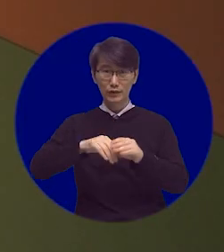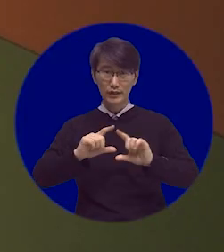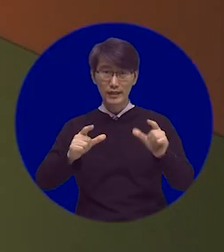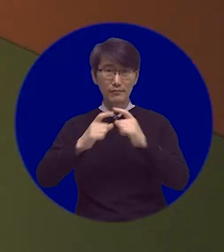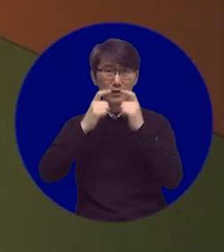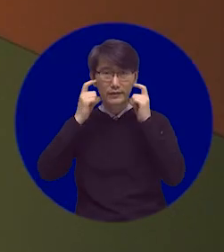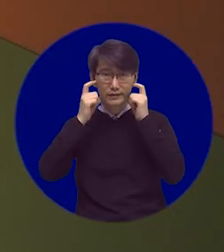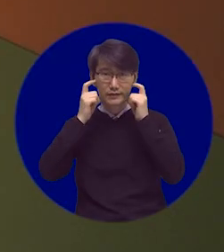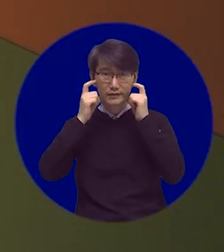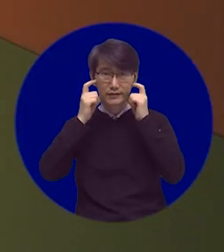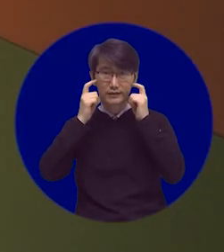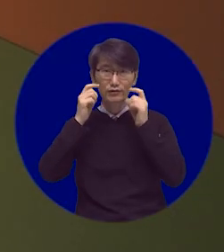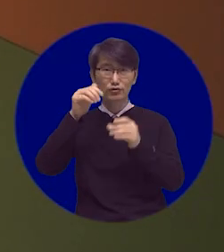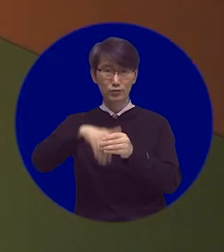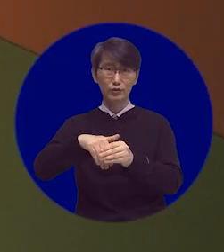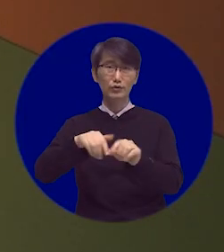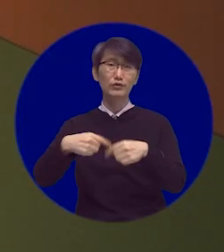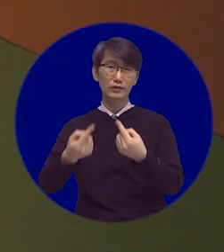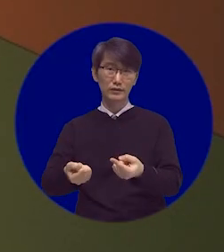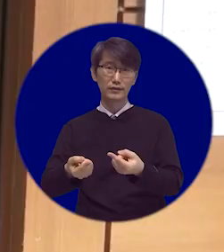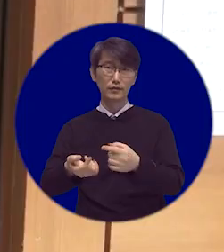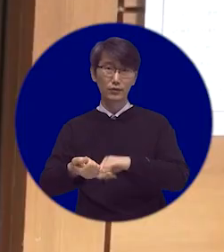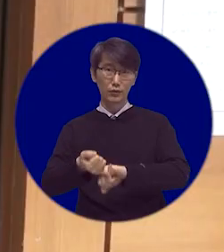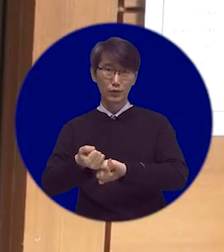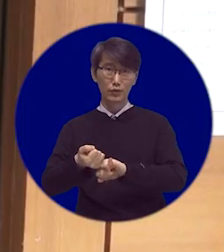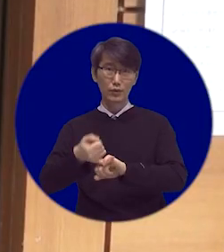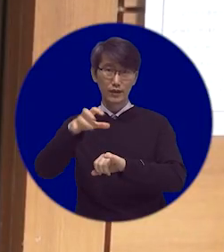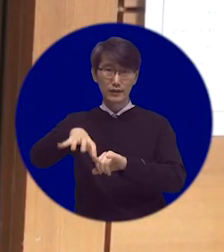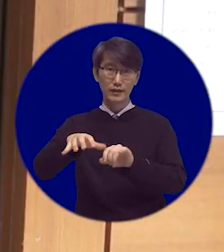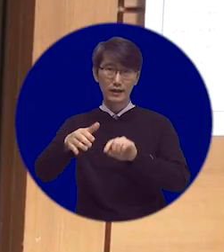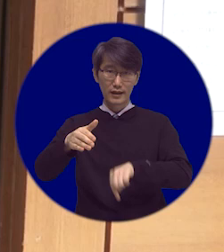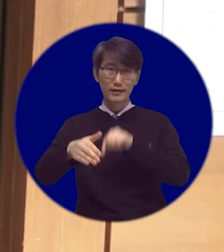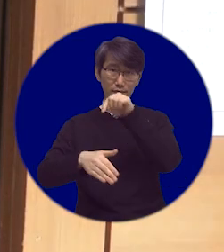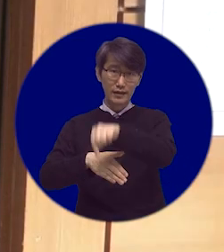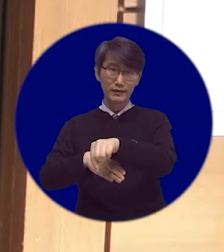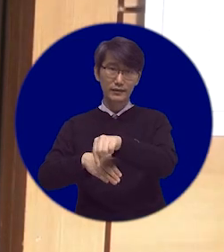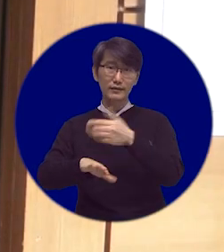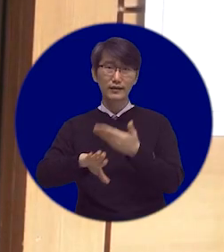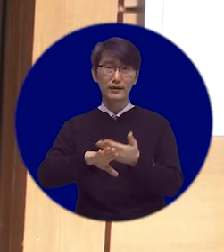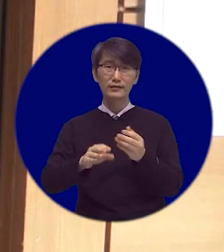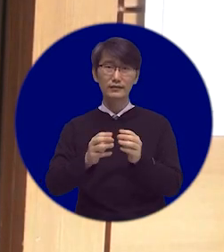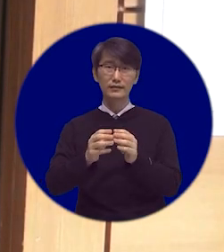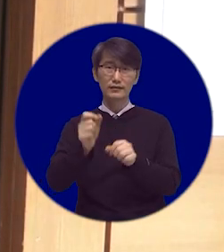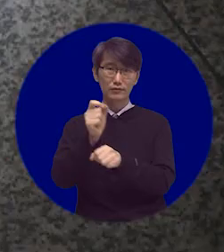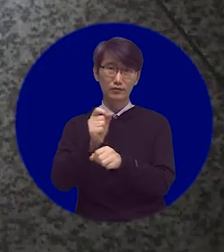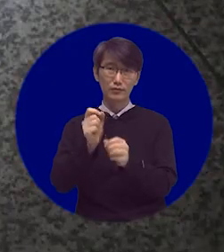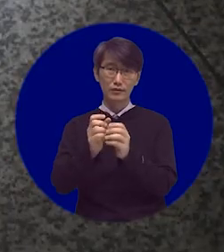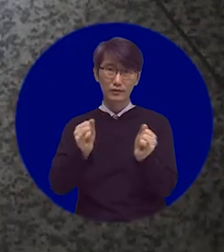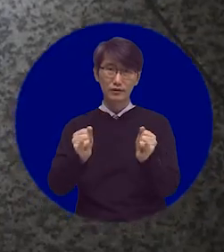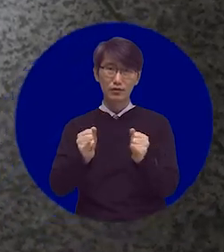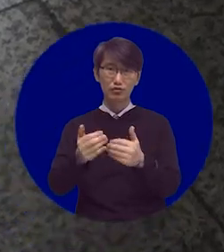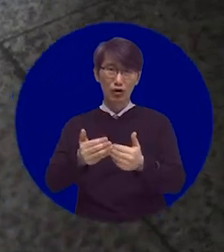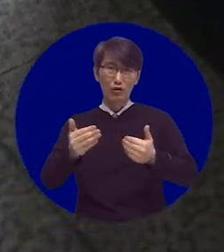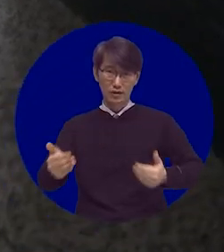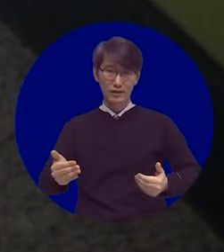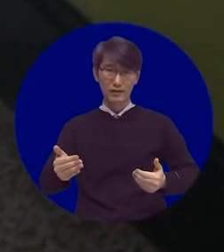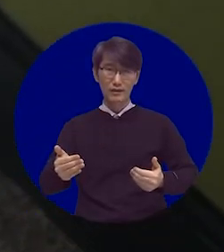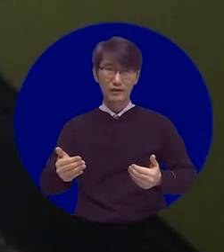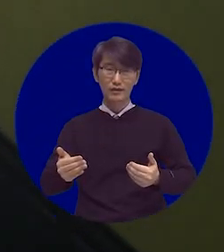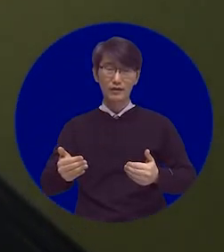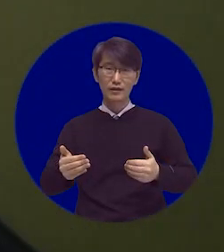선거인은 마스크를 착용하고 투표소에 가야 하며 투표소 안팎에서는 다른 선거인과 충분한 거리를